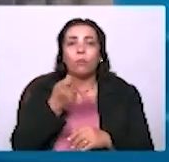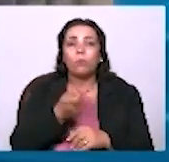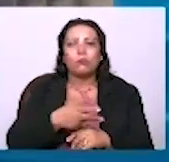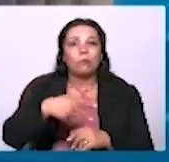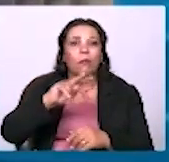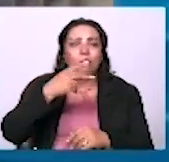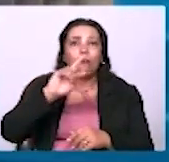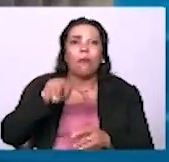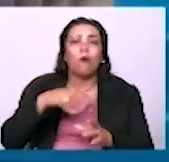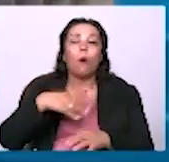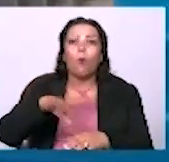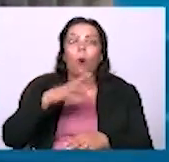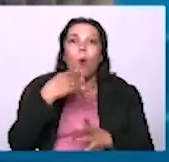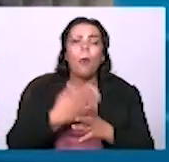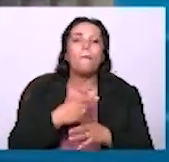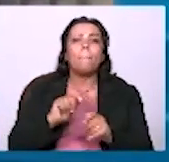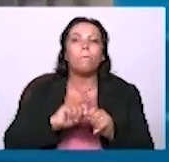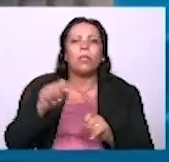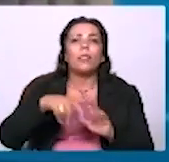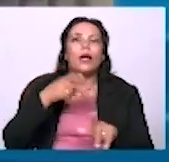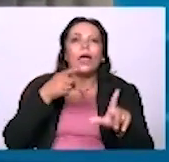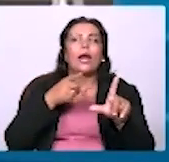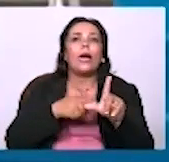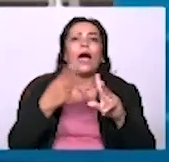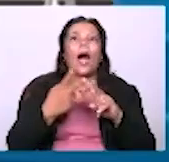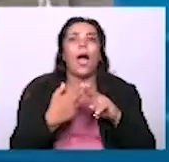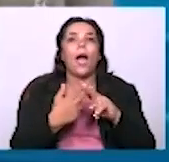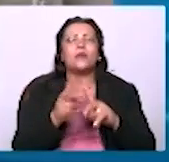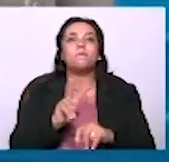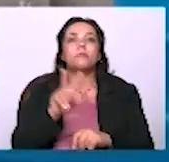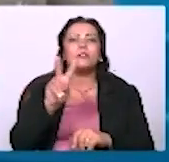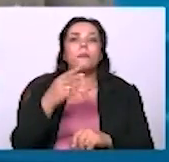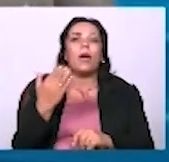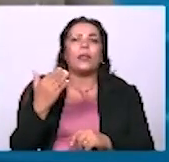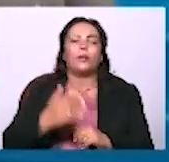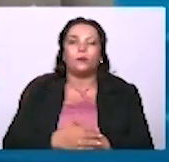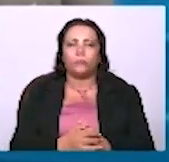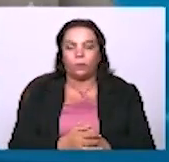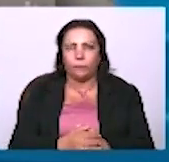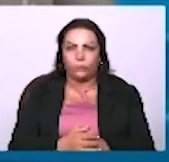وايضا كل متر مكعب للغاز بسبعه جنيهات